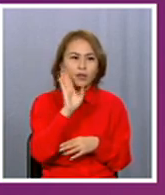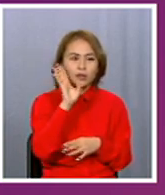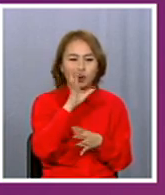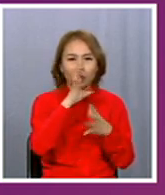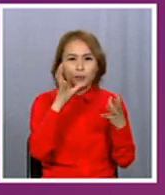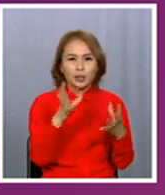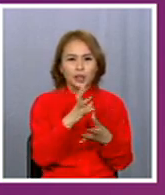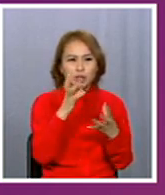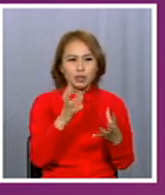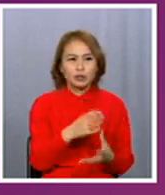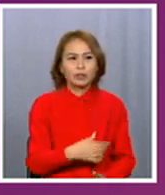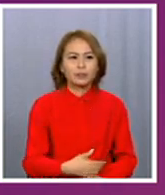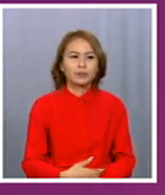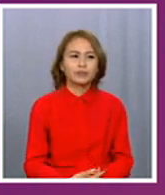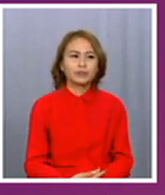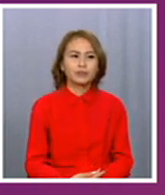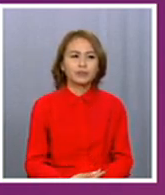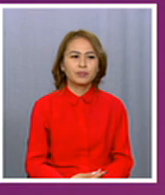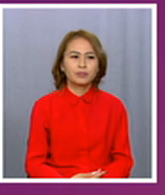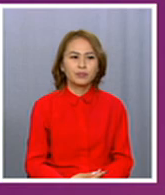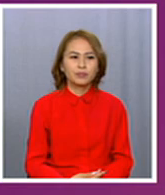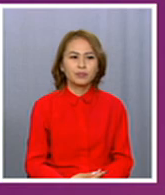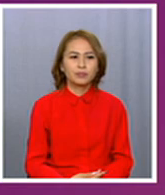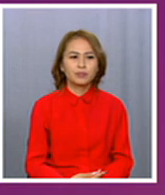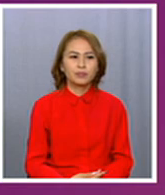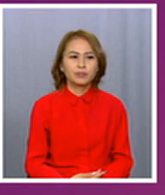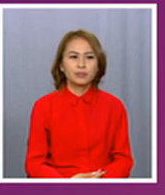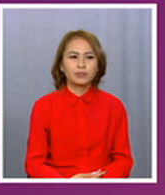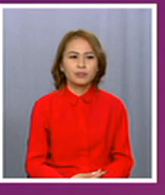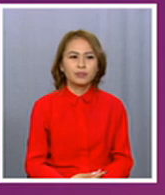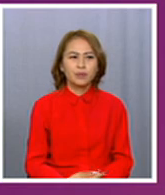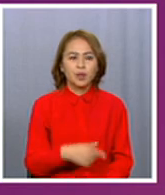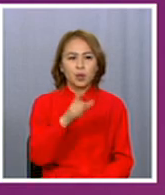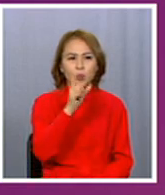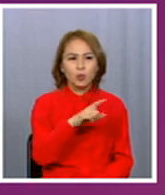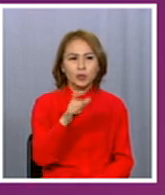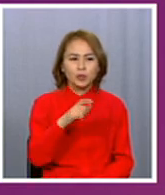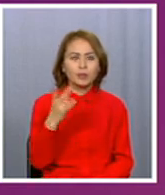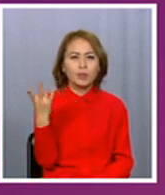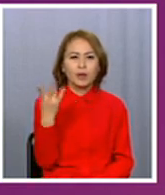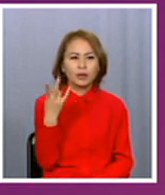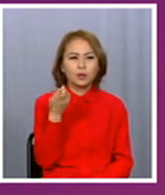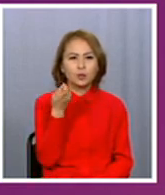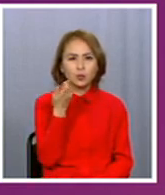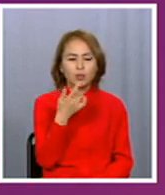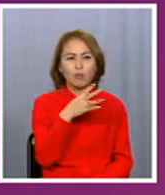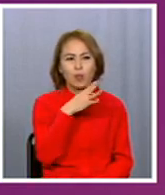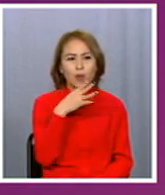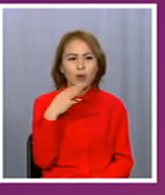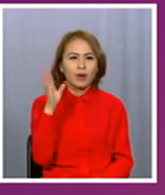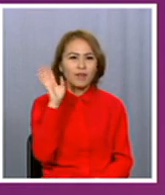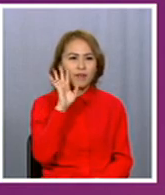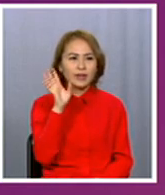беречь. Вывод. Людям требуется очень много воды.